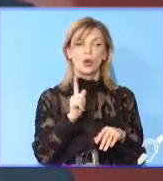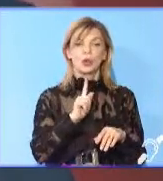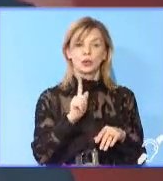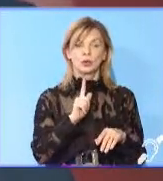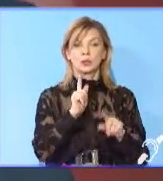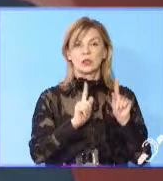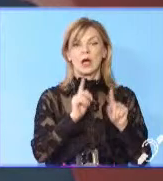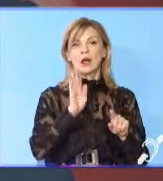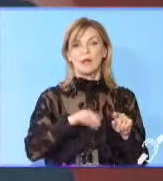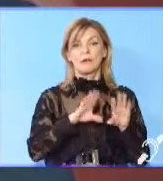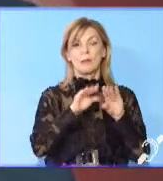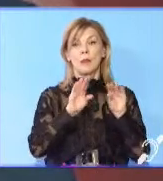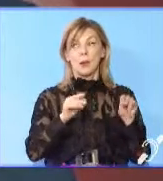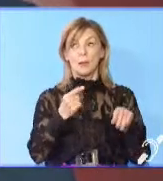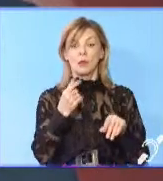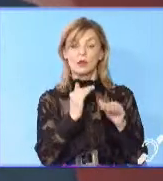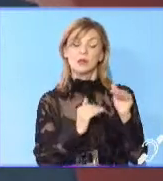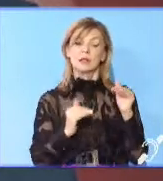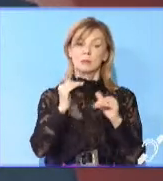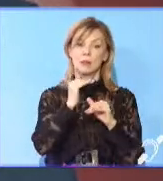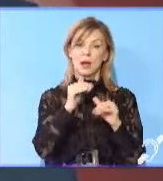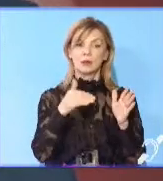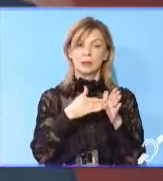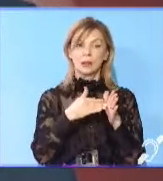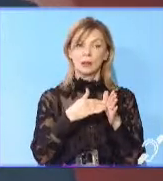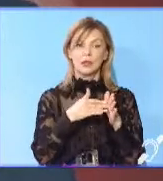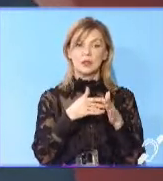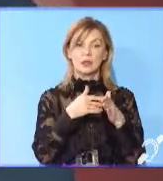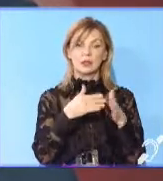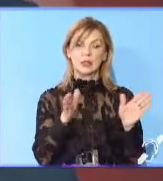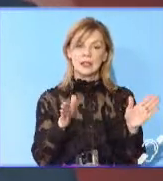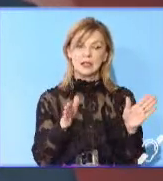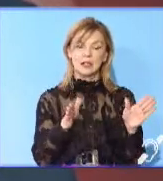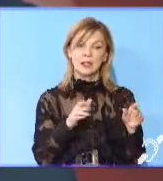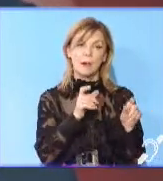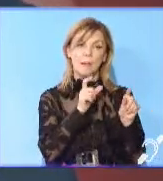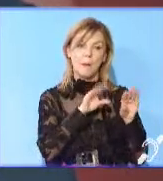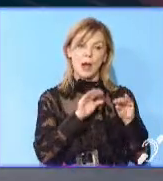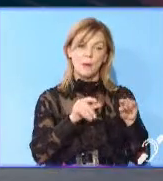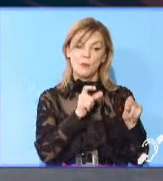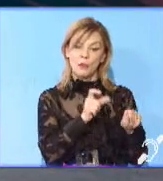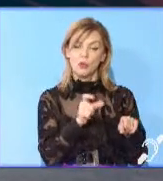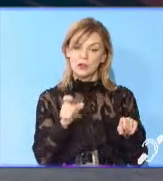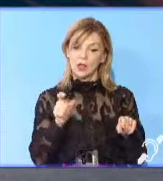de mii de euro, trebuie să știm că trebuie să ne deschidem conturi la mai multe bănci.